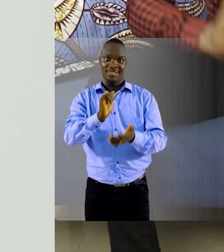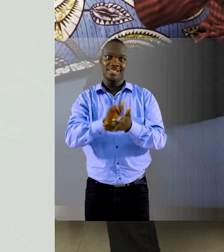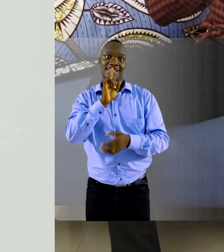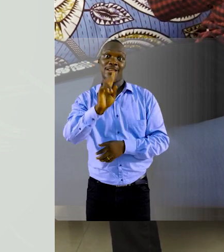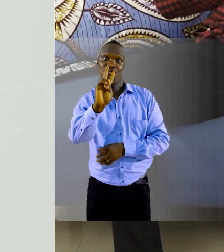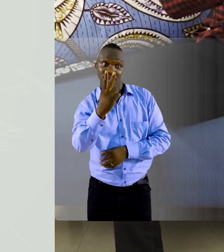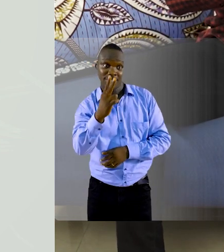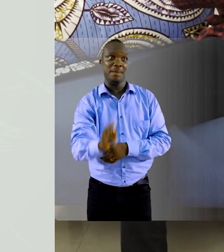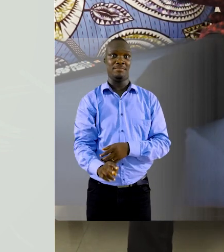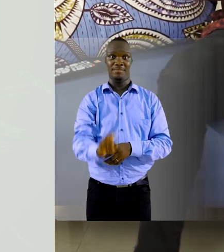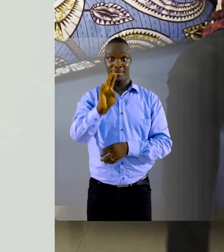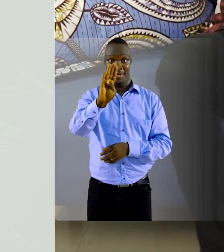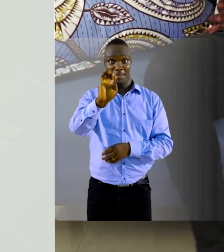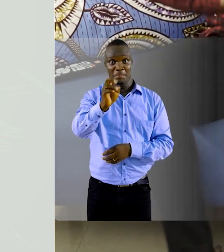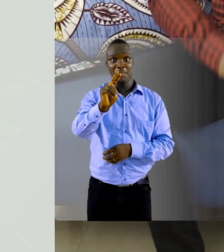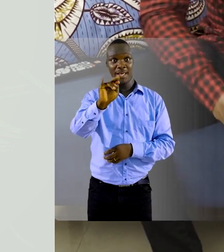Bravo!